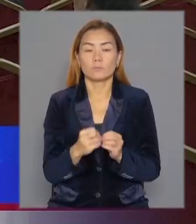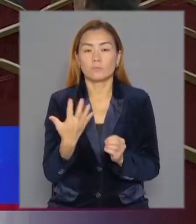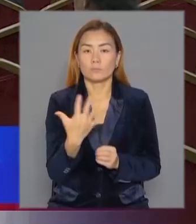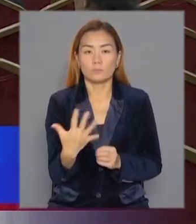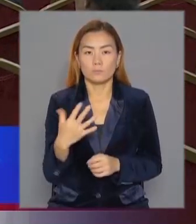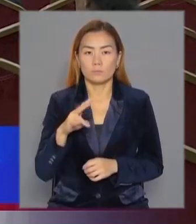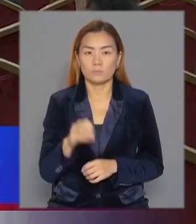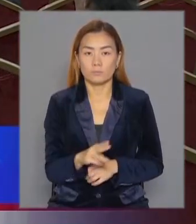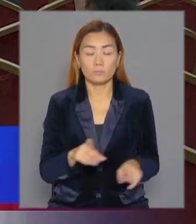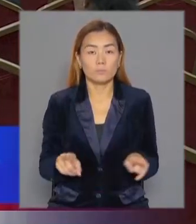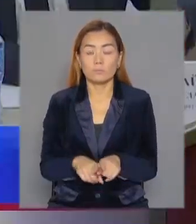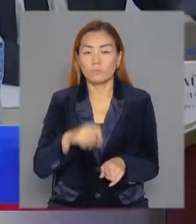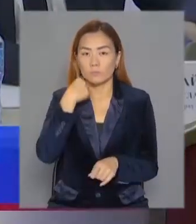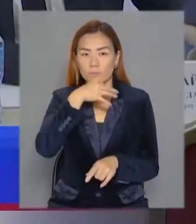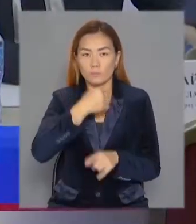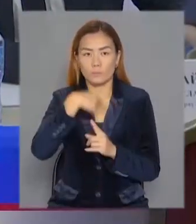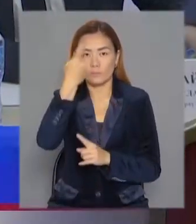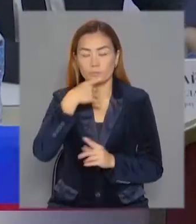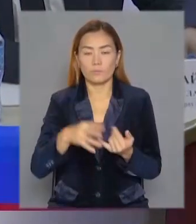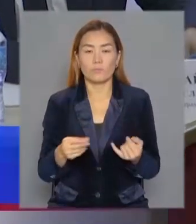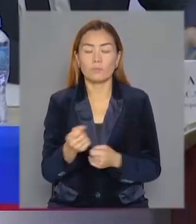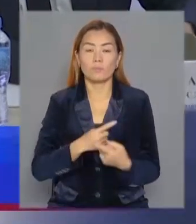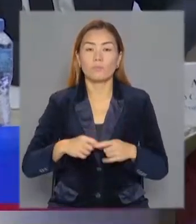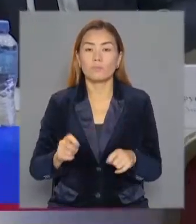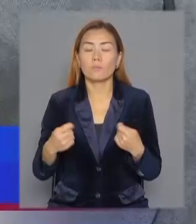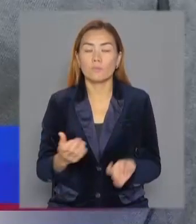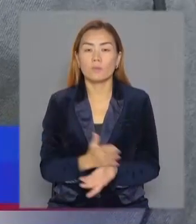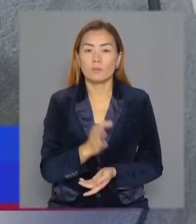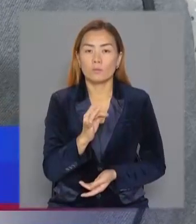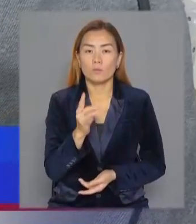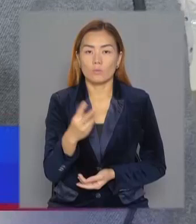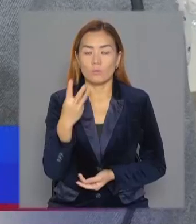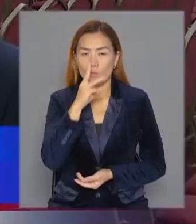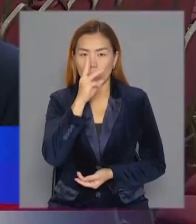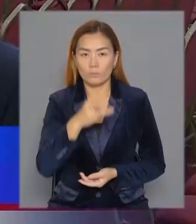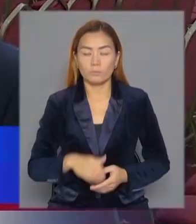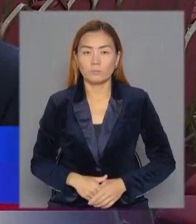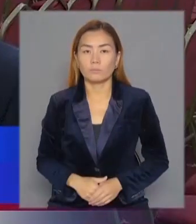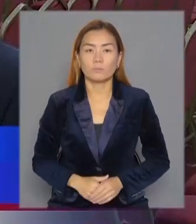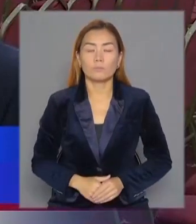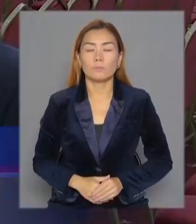50 лет Однако ответственные специалисты выдали землю предпринимателю сроком только на 3